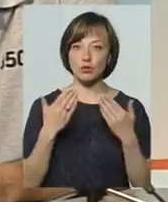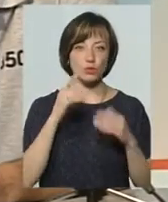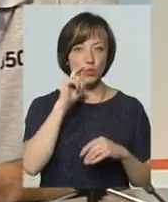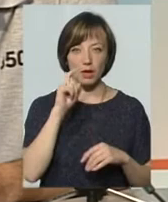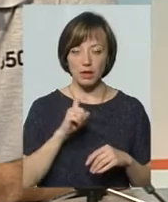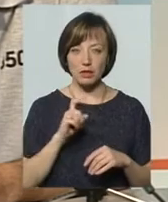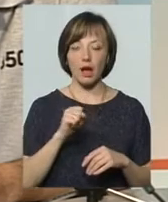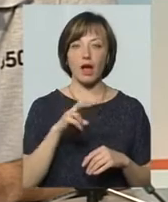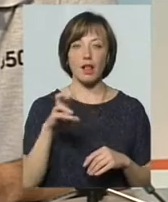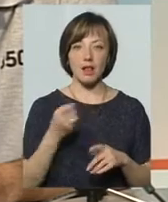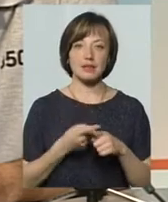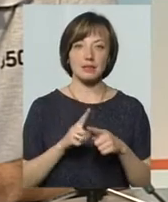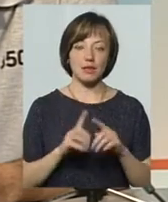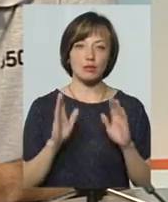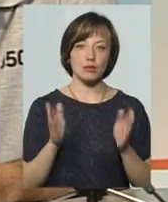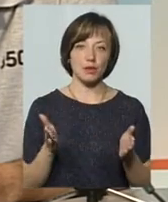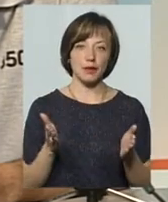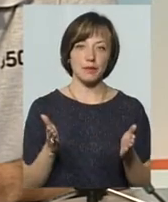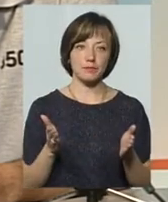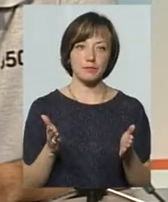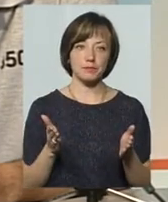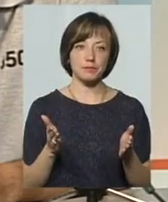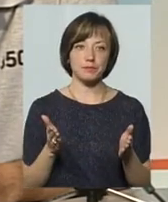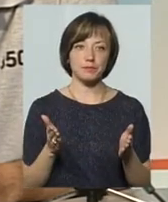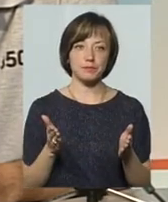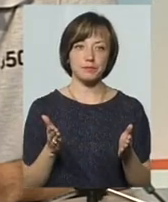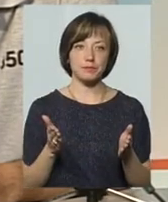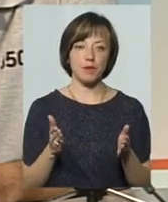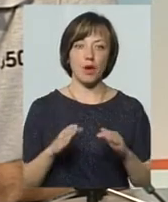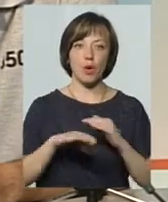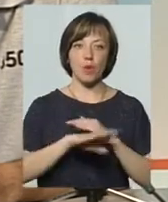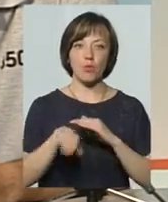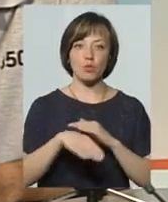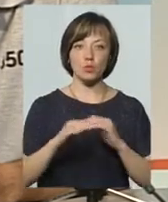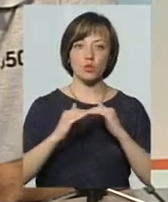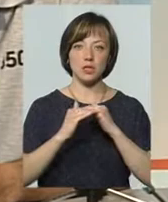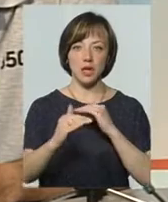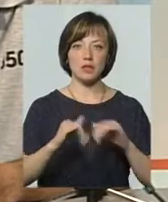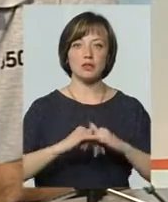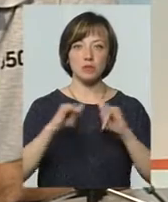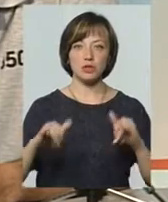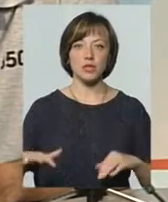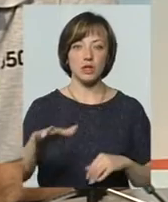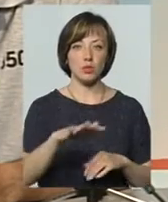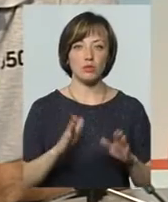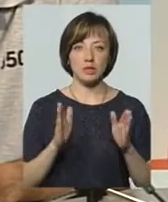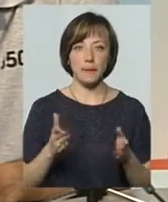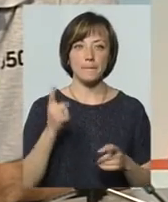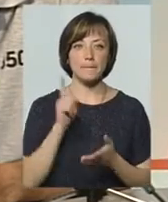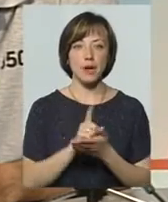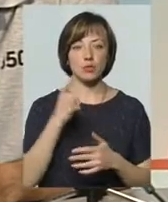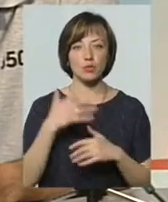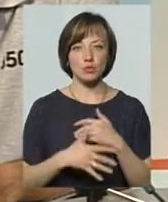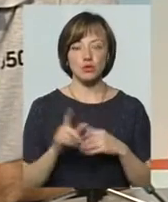України, однак це така буде, тобто ця пустеля, вона буде тільки збільшувати свою територію, і ми маємо розуміти,